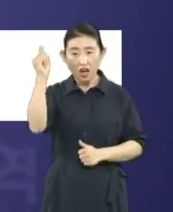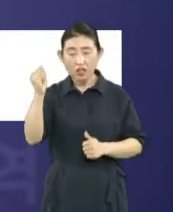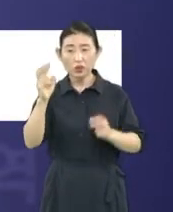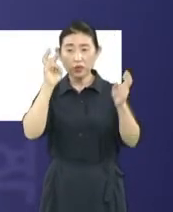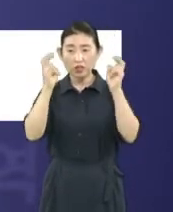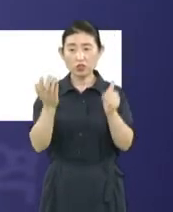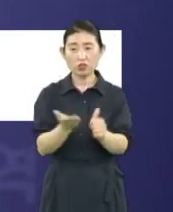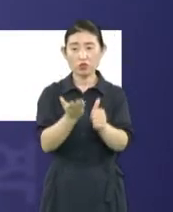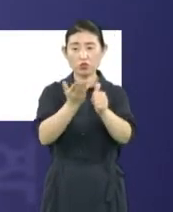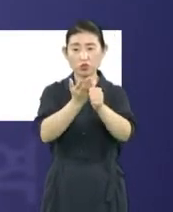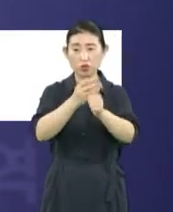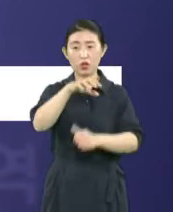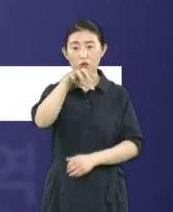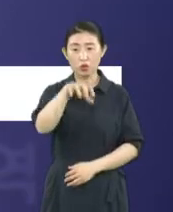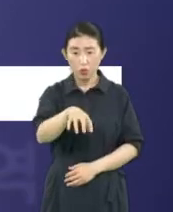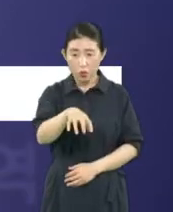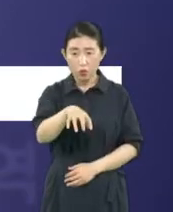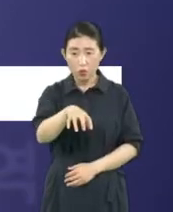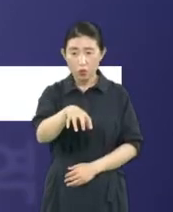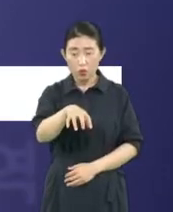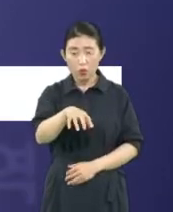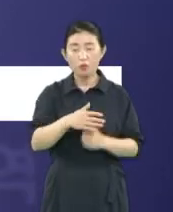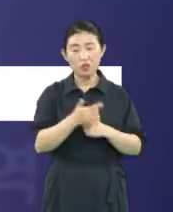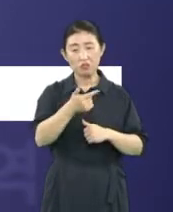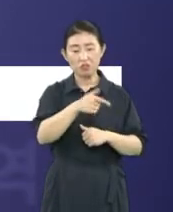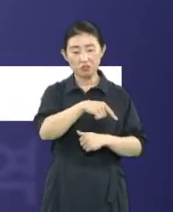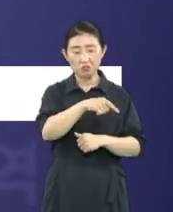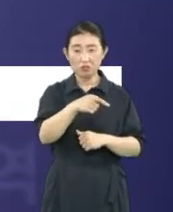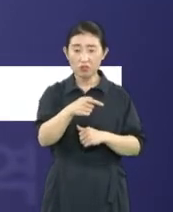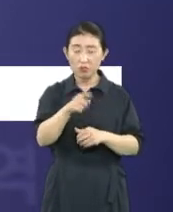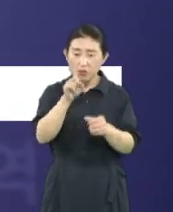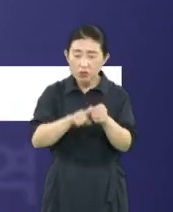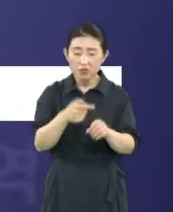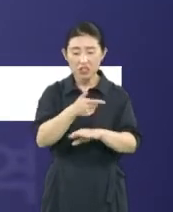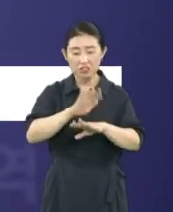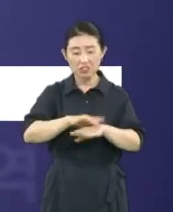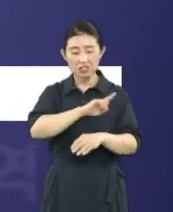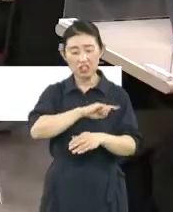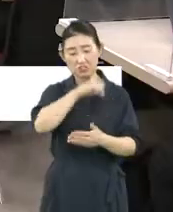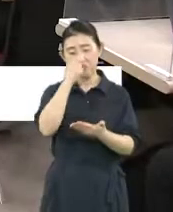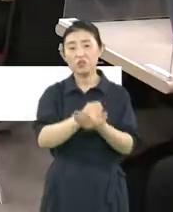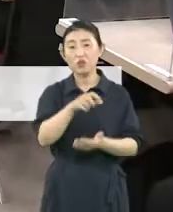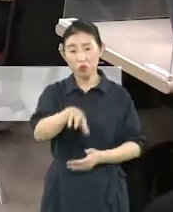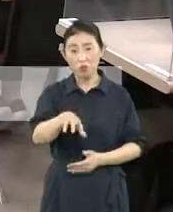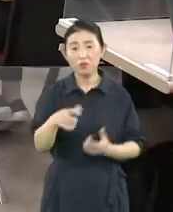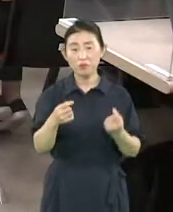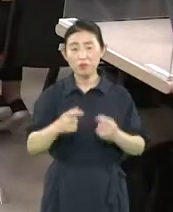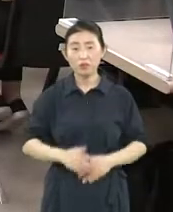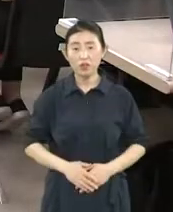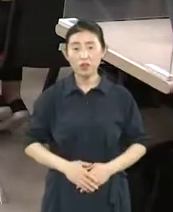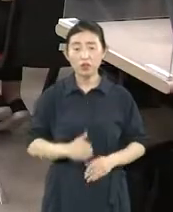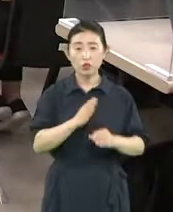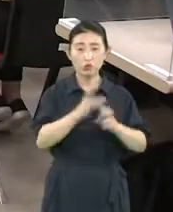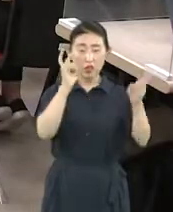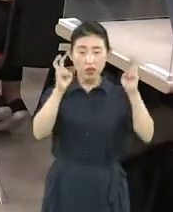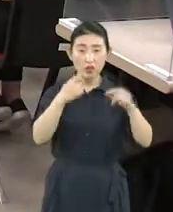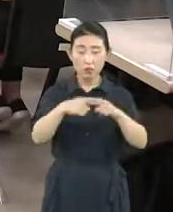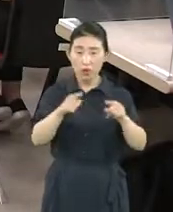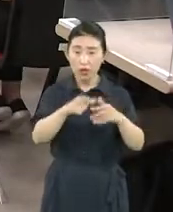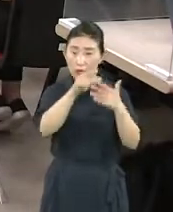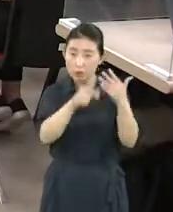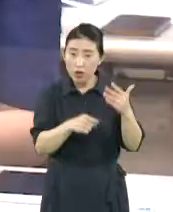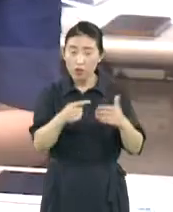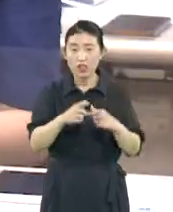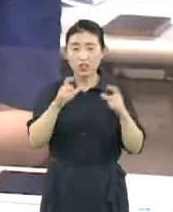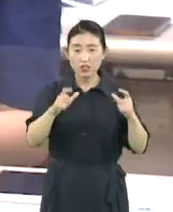그런 것이 랩허브라는 원래 취지에 의하면 대전이 가장 적임지라고. 다만 중기부 평가 항목에는